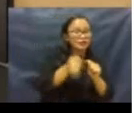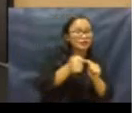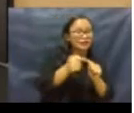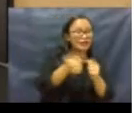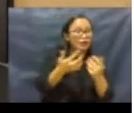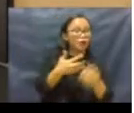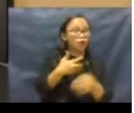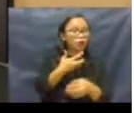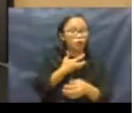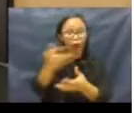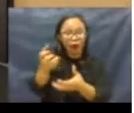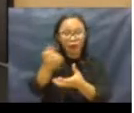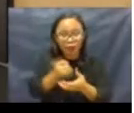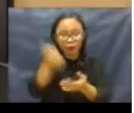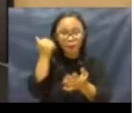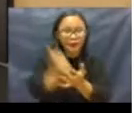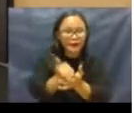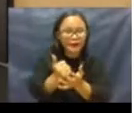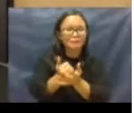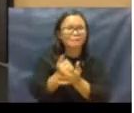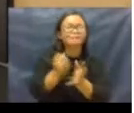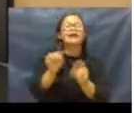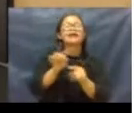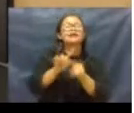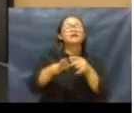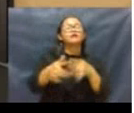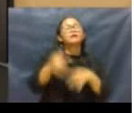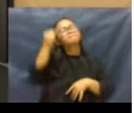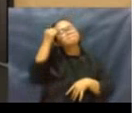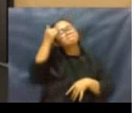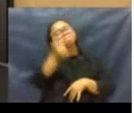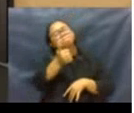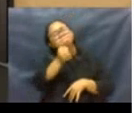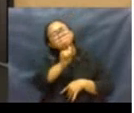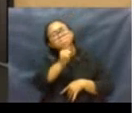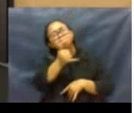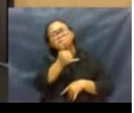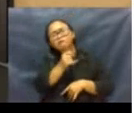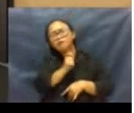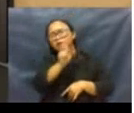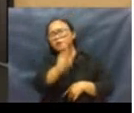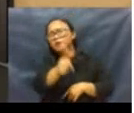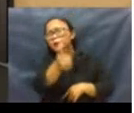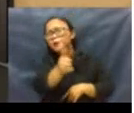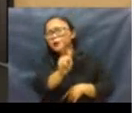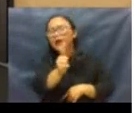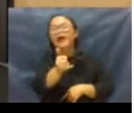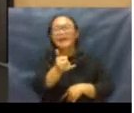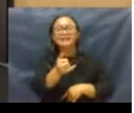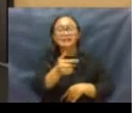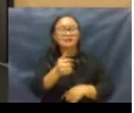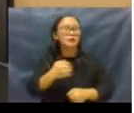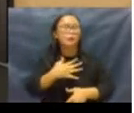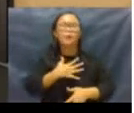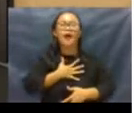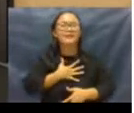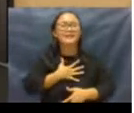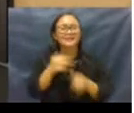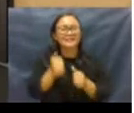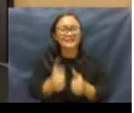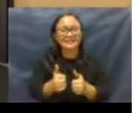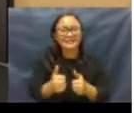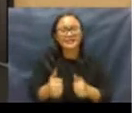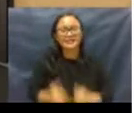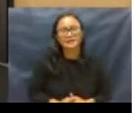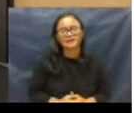juga ngecek apakah tebakan kita itu betul apa salah. Itu merupakan kepuasan tersendiri. Baiklah,